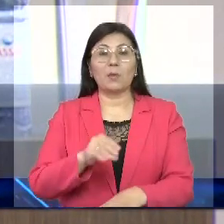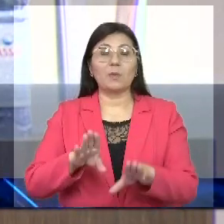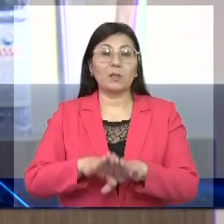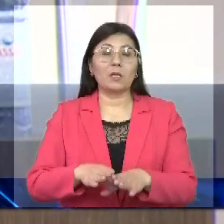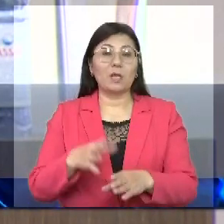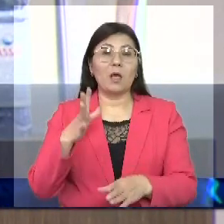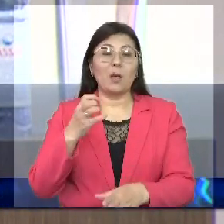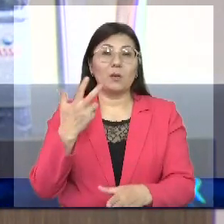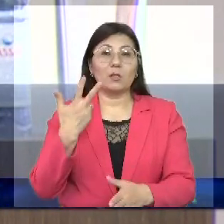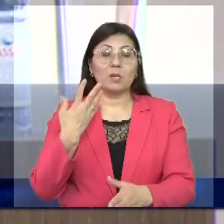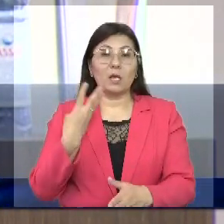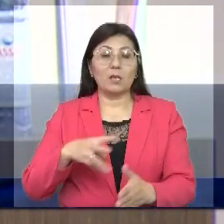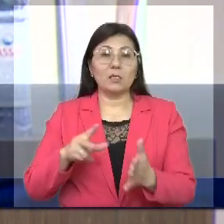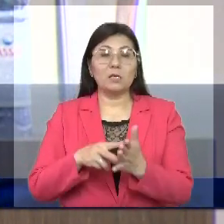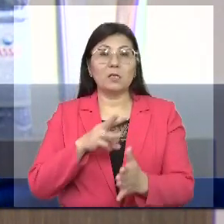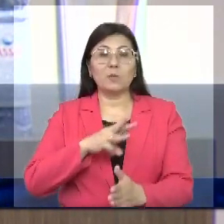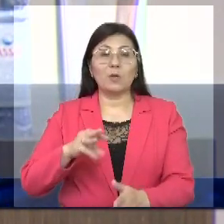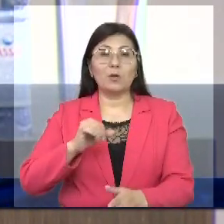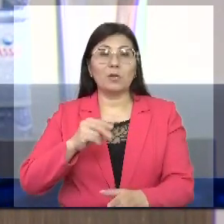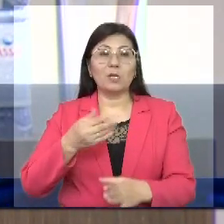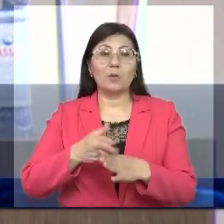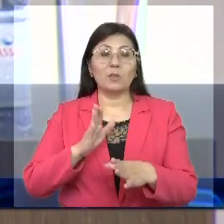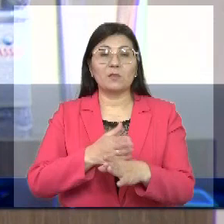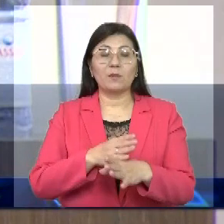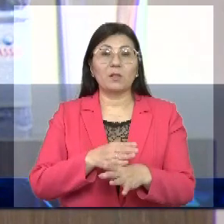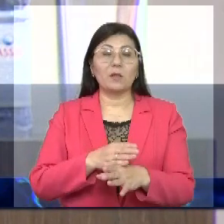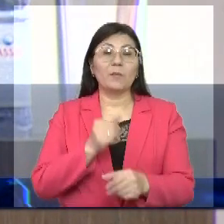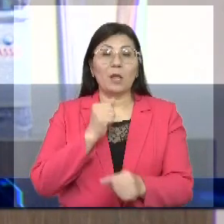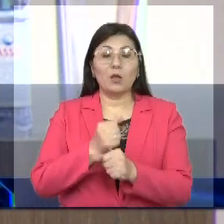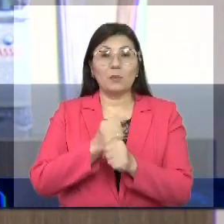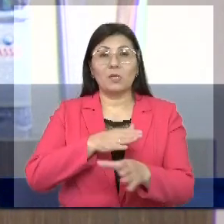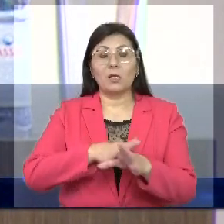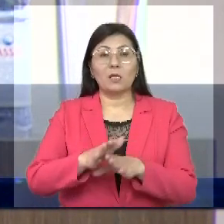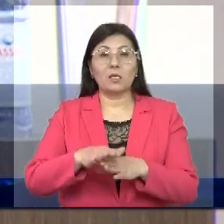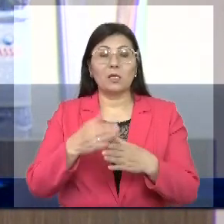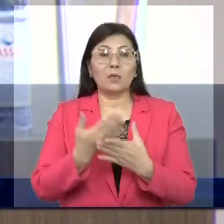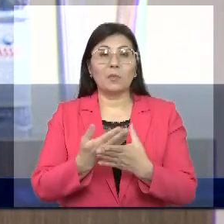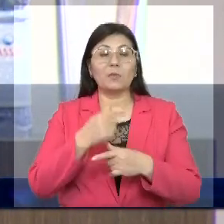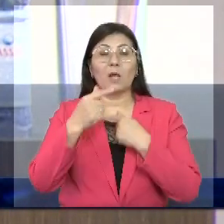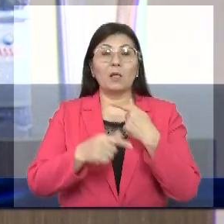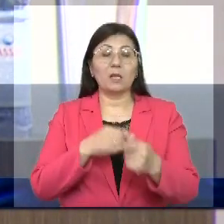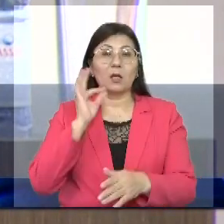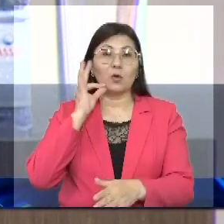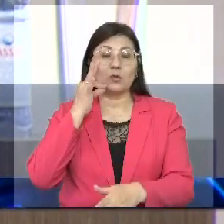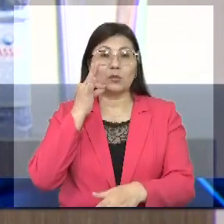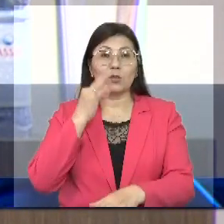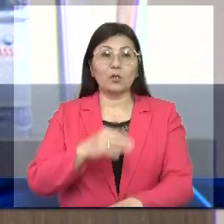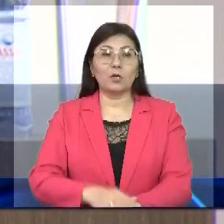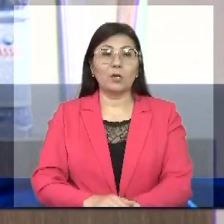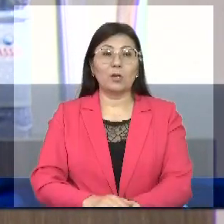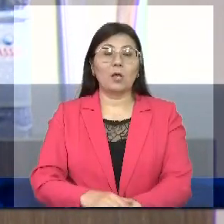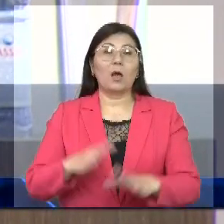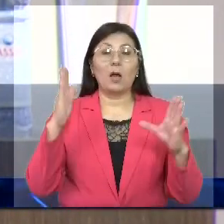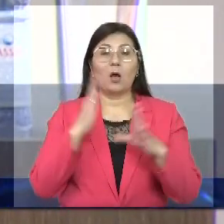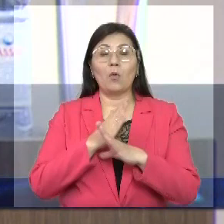бюджеттен 538 миллион теңге бөлінді. Іс-шараларды іске асырудың кеш басталуы алдағы күздегі ауа райы